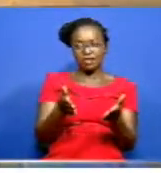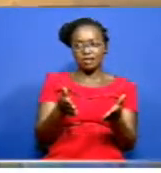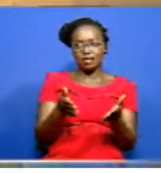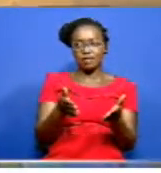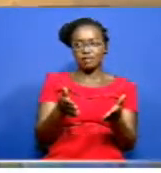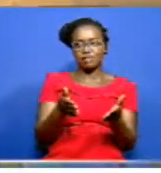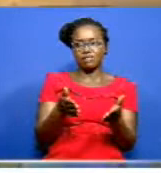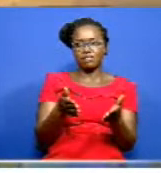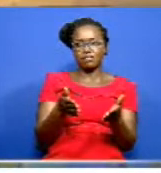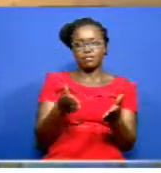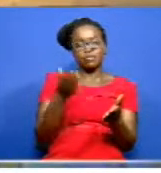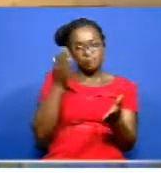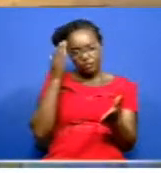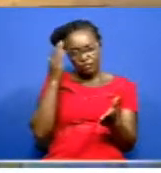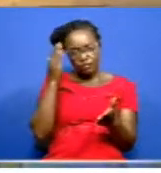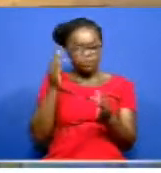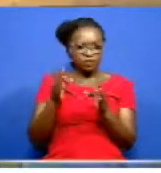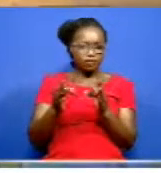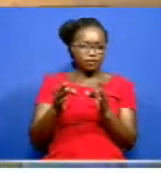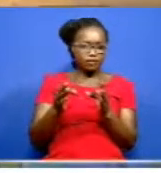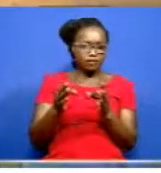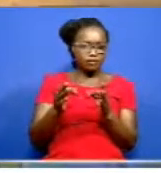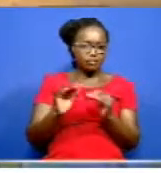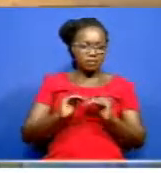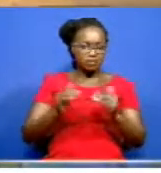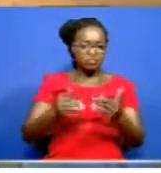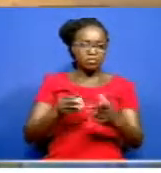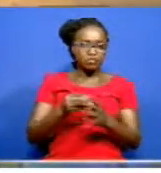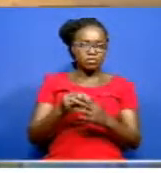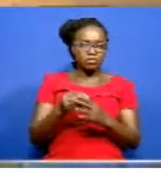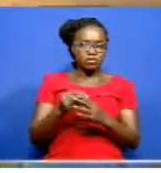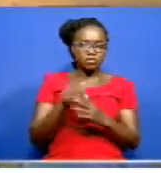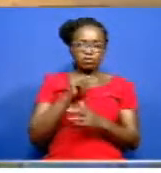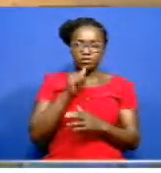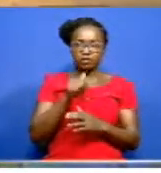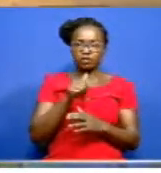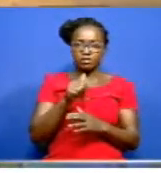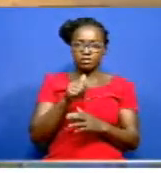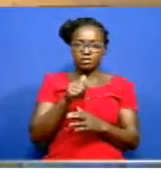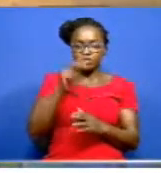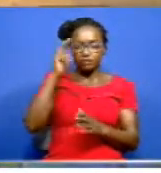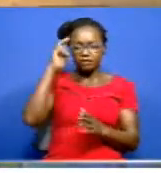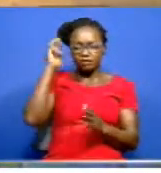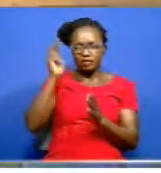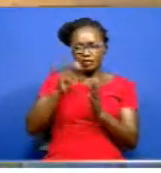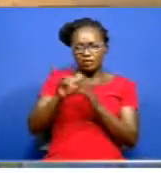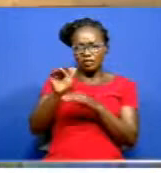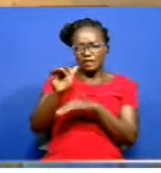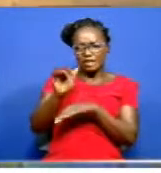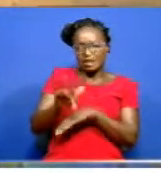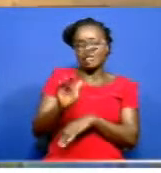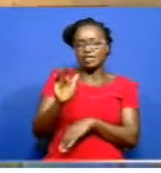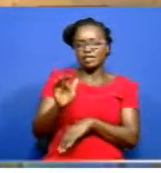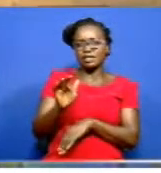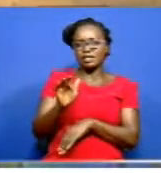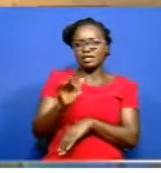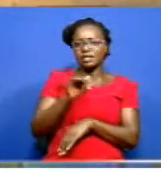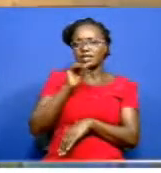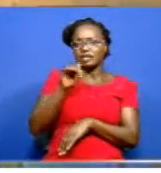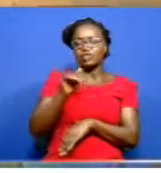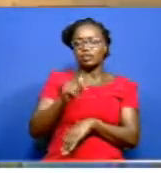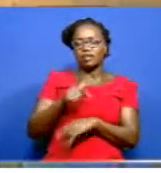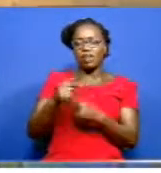ndio sasa tujue kama ako nayo ama hana, tuitambue ikiwa mwanzoni, si kama